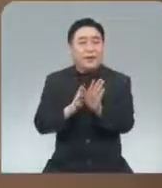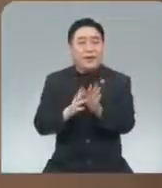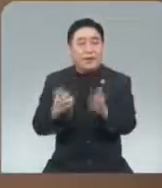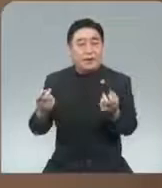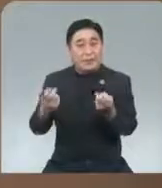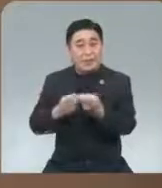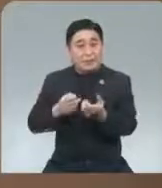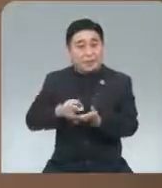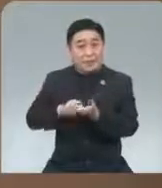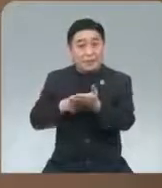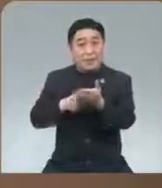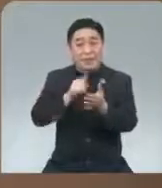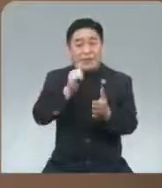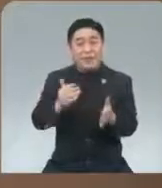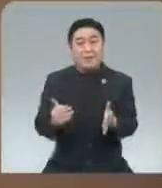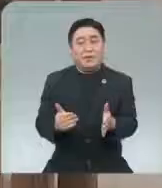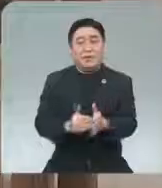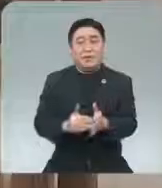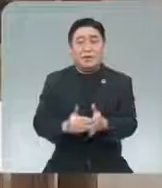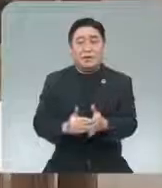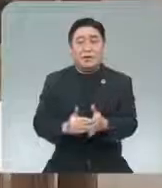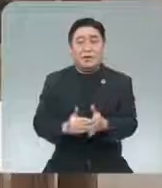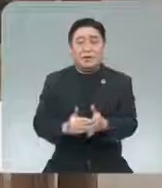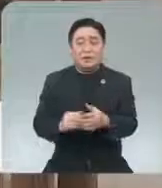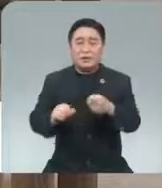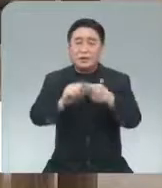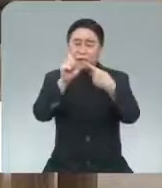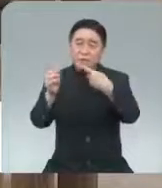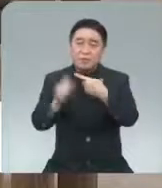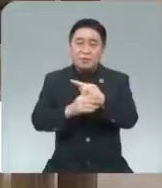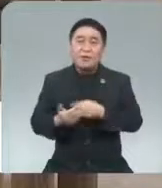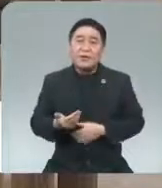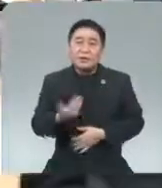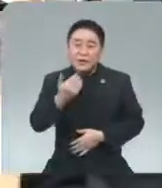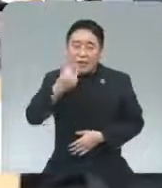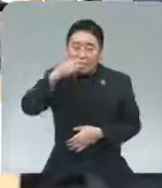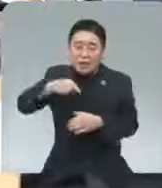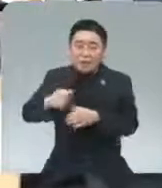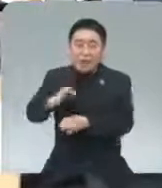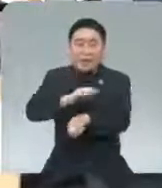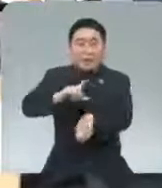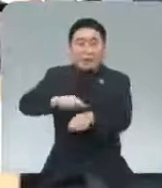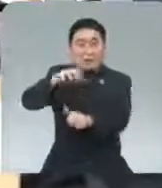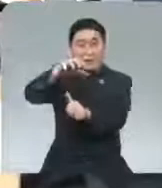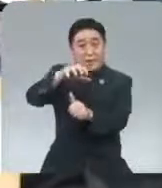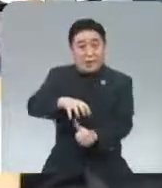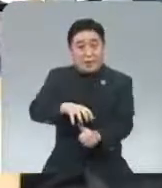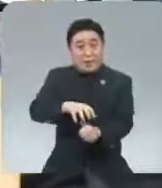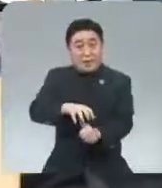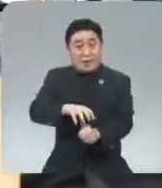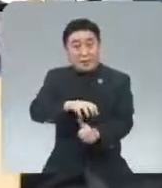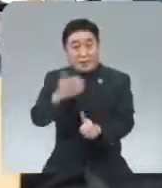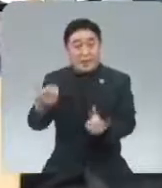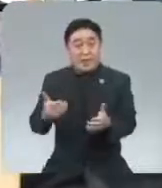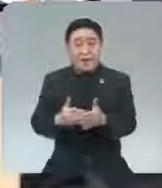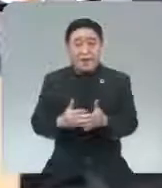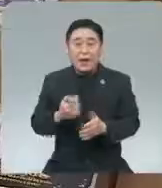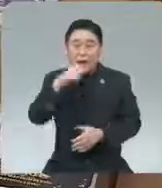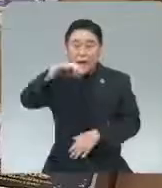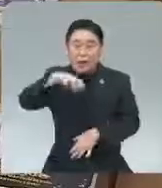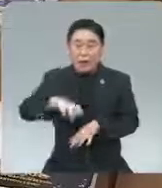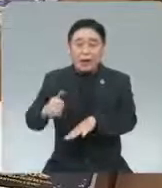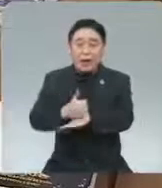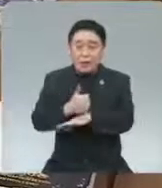aufgehoben mitte dezember werden große veranstaltungen wieder erlaubt sein ende januar sollen die beschränkungen für die